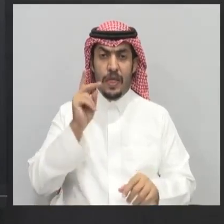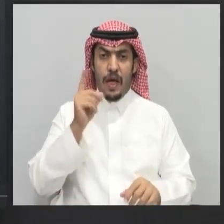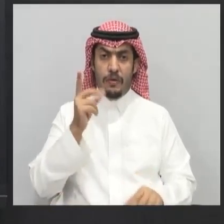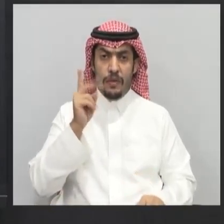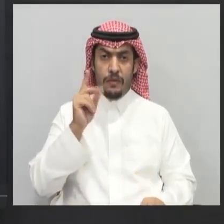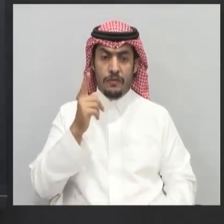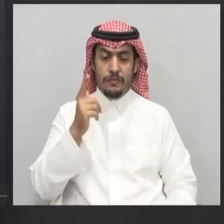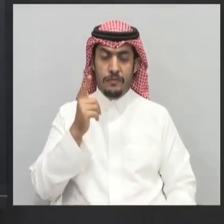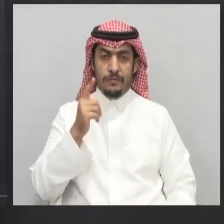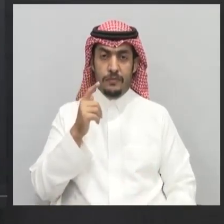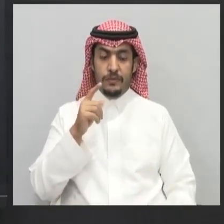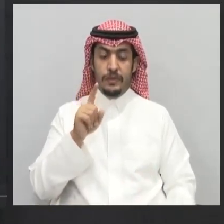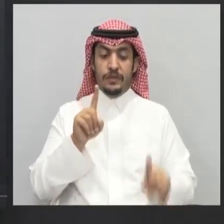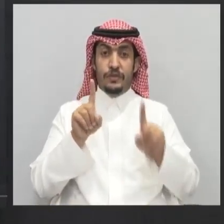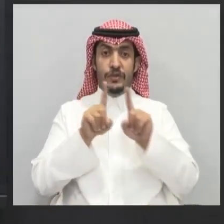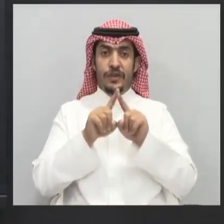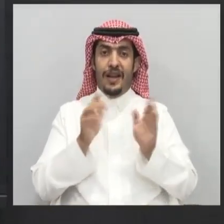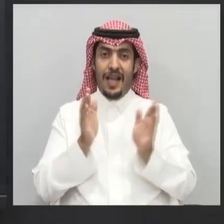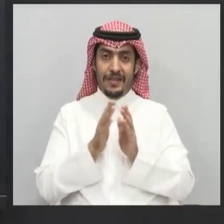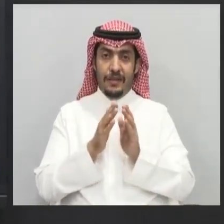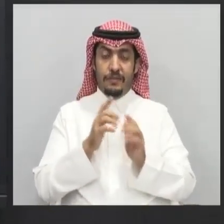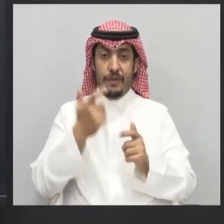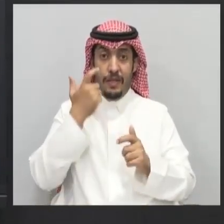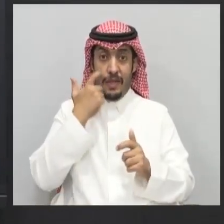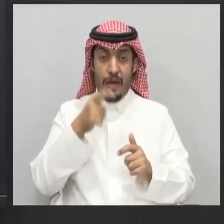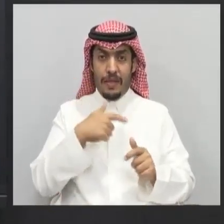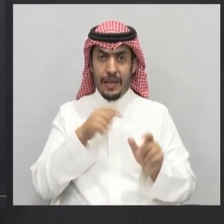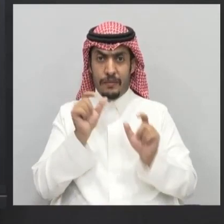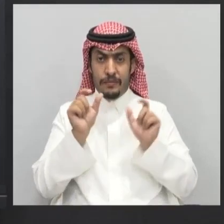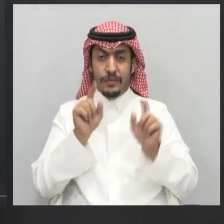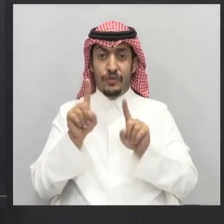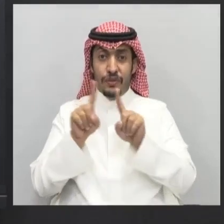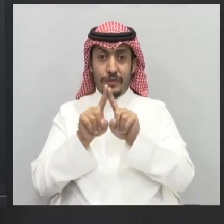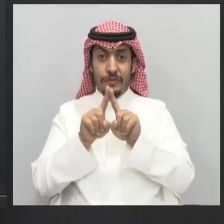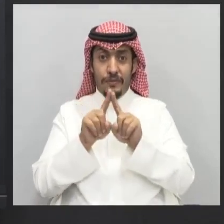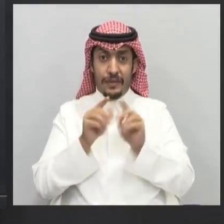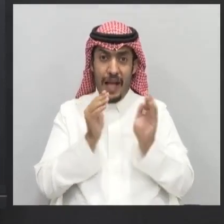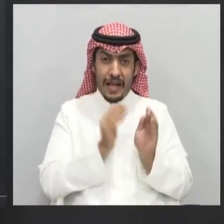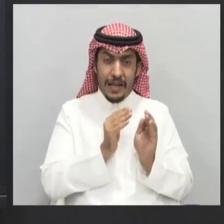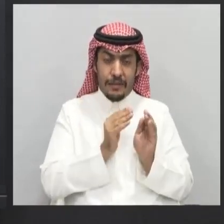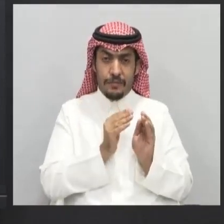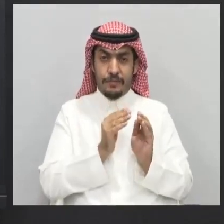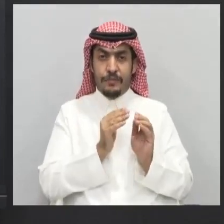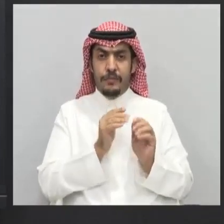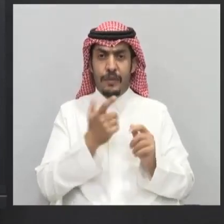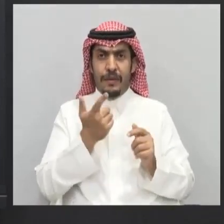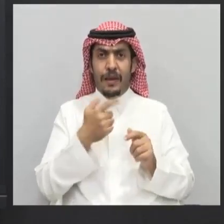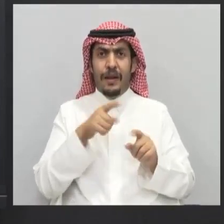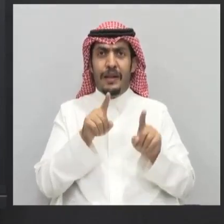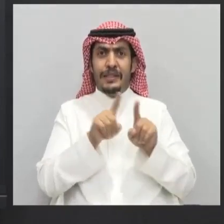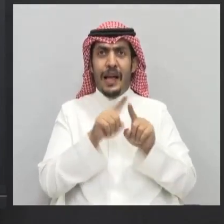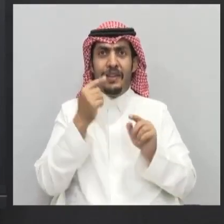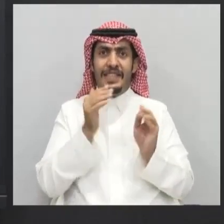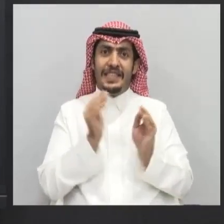نعم هو الشرك الاصغر وانتبهوا الى هذه الكلمه الشرك الاصغر ليس معناه انه